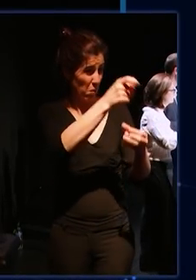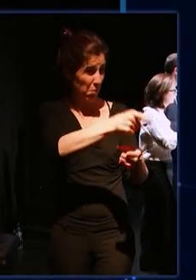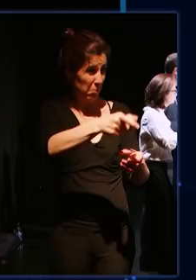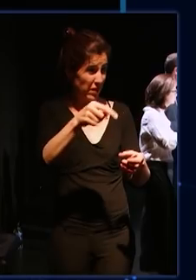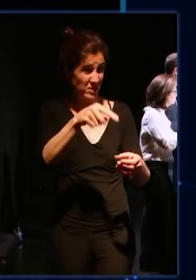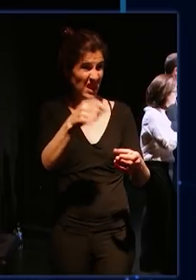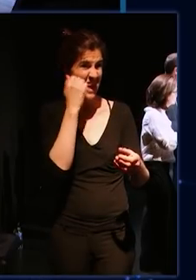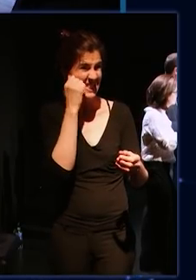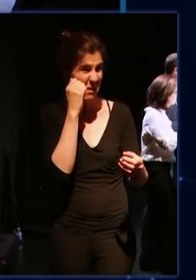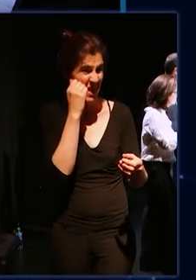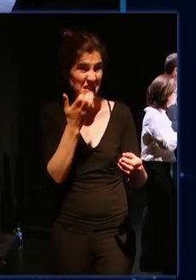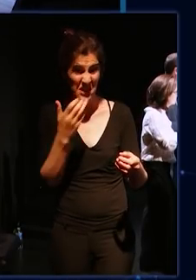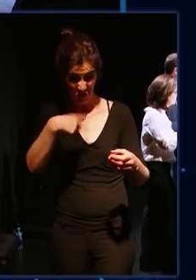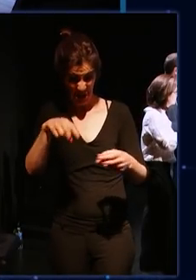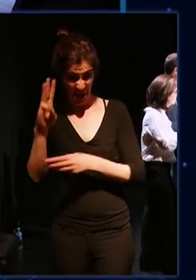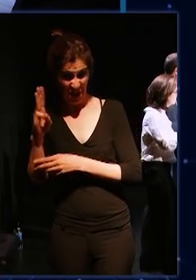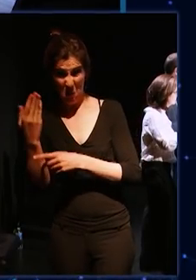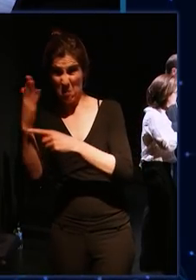dar?